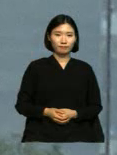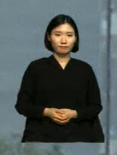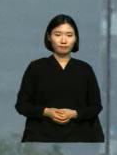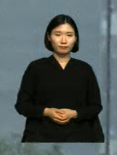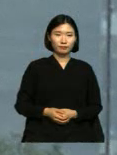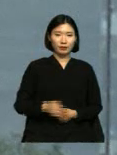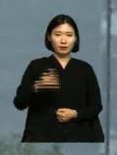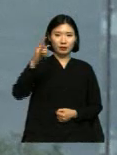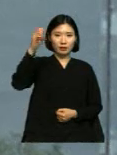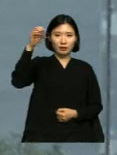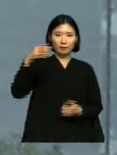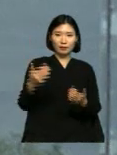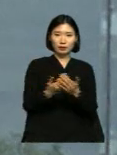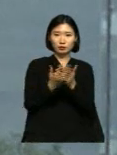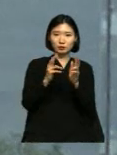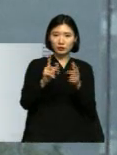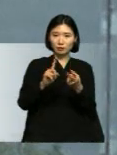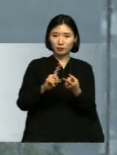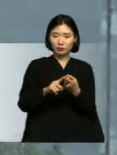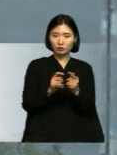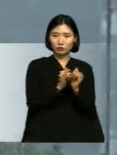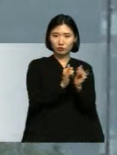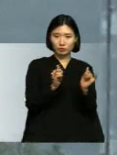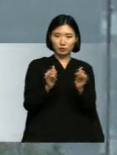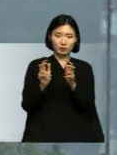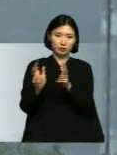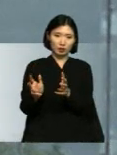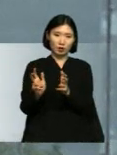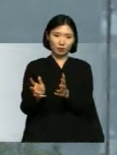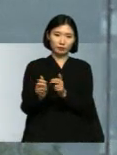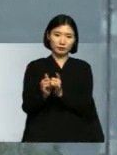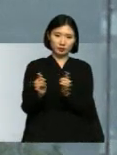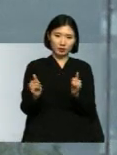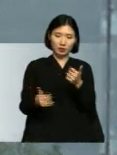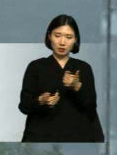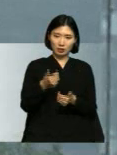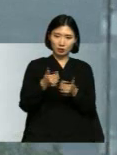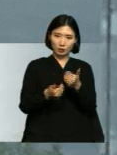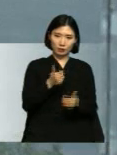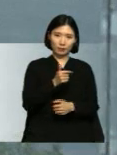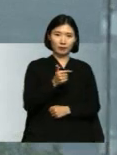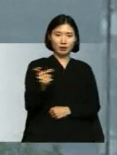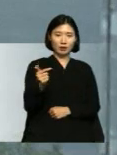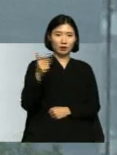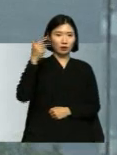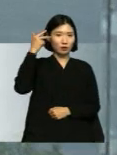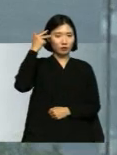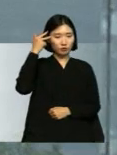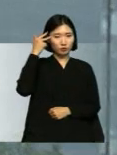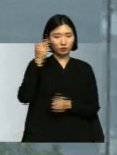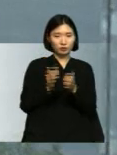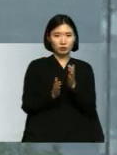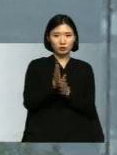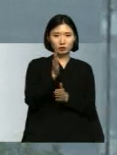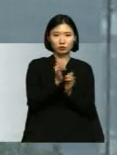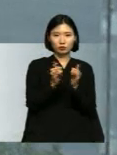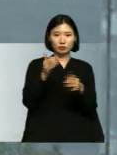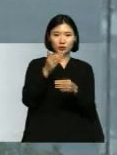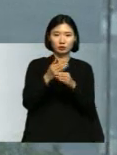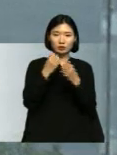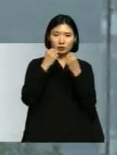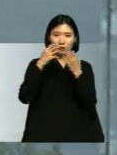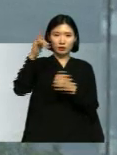태양광 발전 사업을 둘러싸고 주민과 사업자 간의 갈등이 커지고 있는 가운데 여주 씨가 주민 중심의 새로운